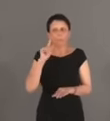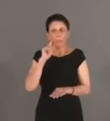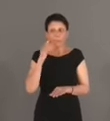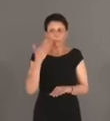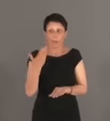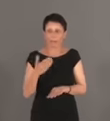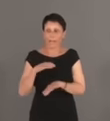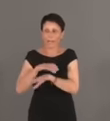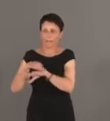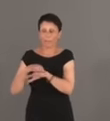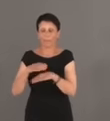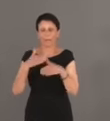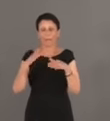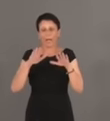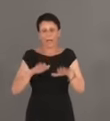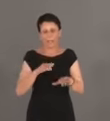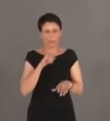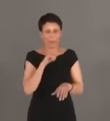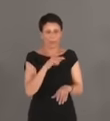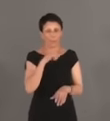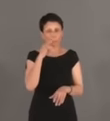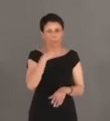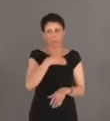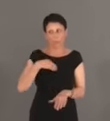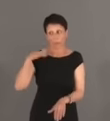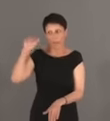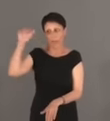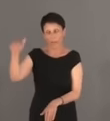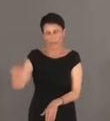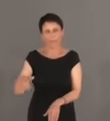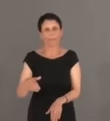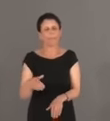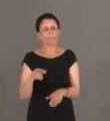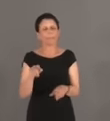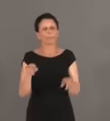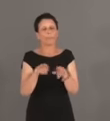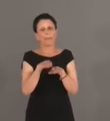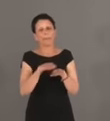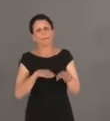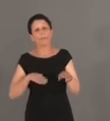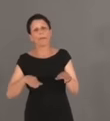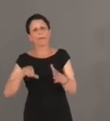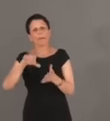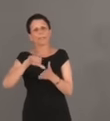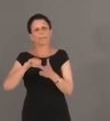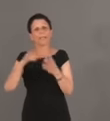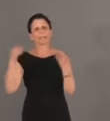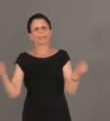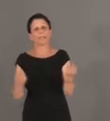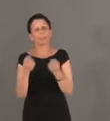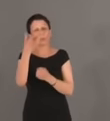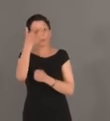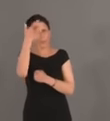mobilisation. La même chose et je termine là, sur le centre d'animation de